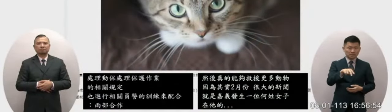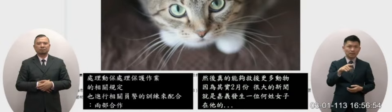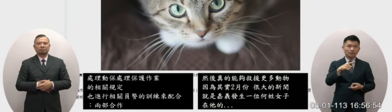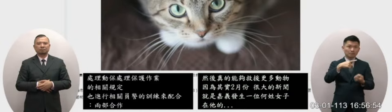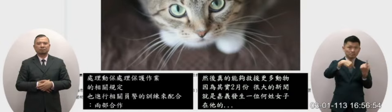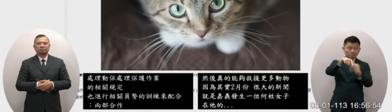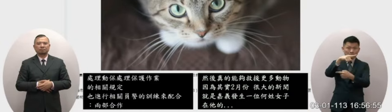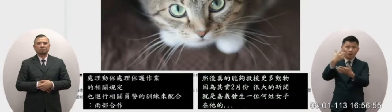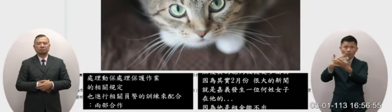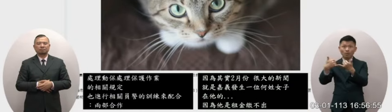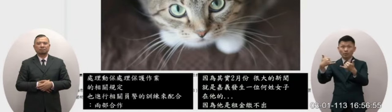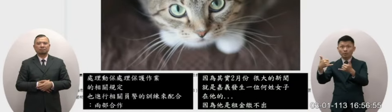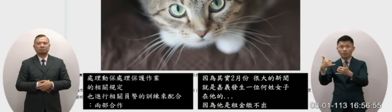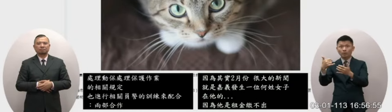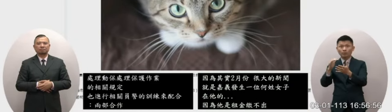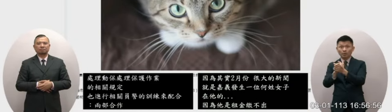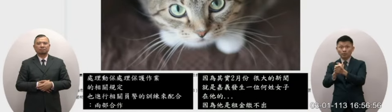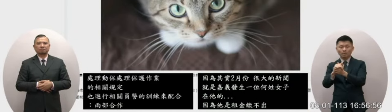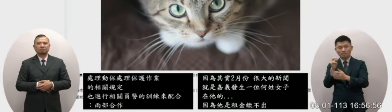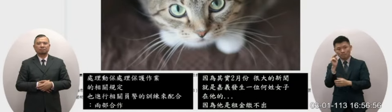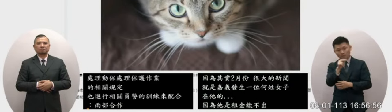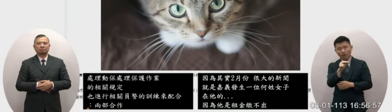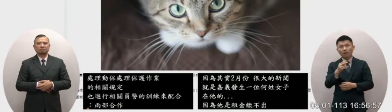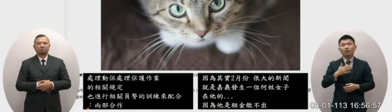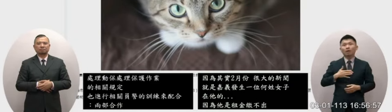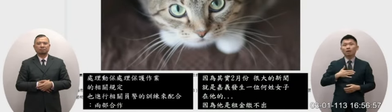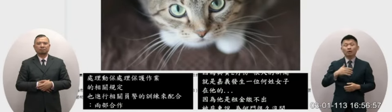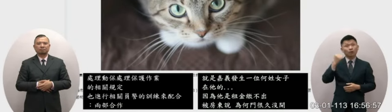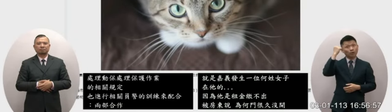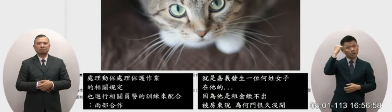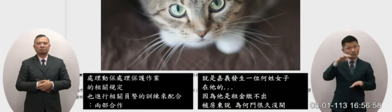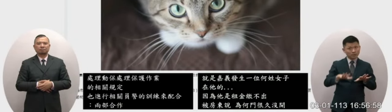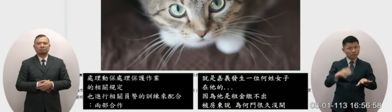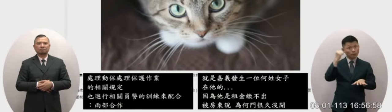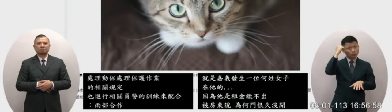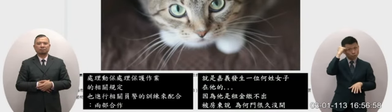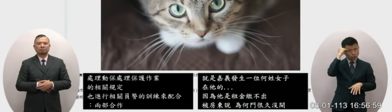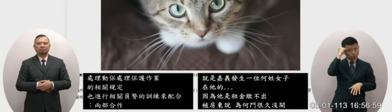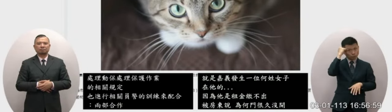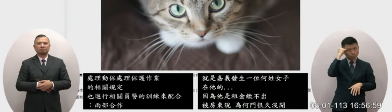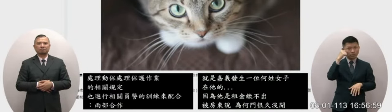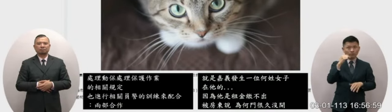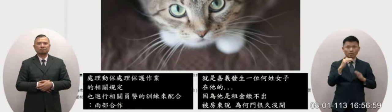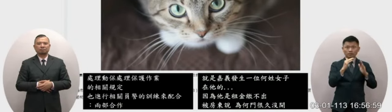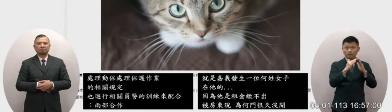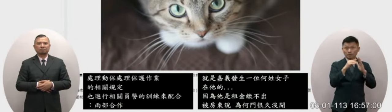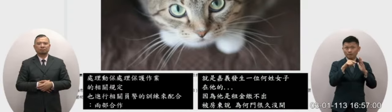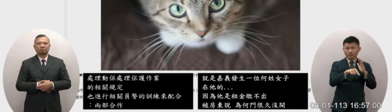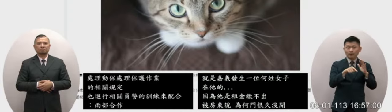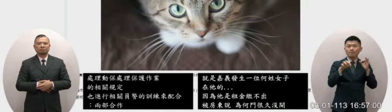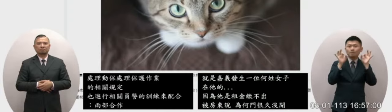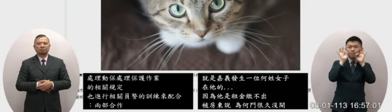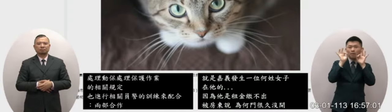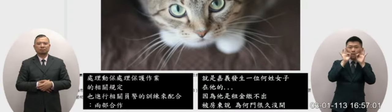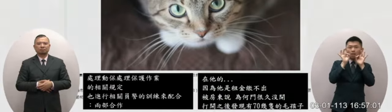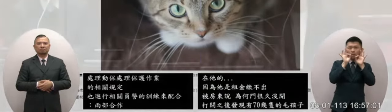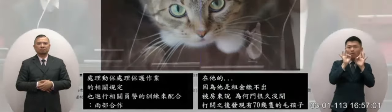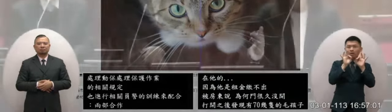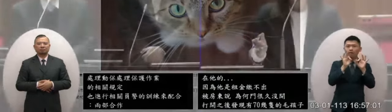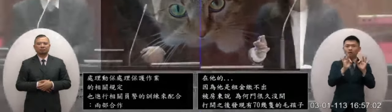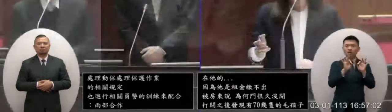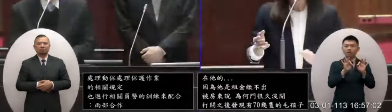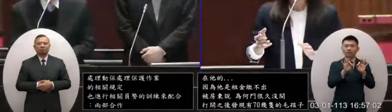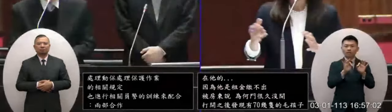过网友知道了他现居的地方其实也有20几条的小毛孩子的这个生命，其实